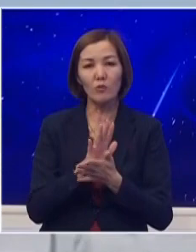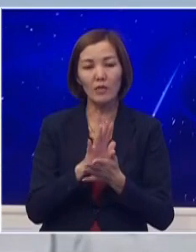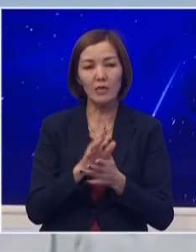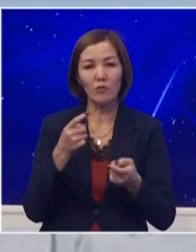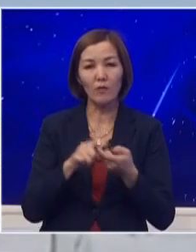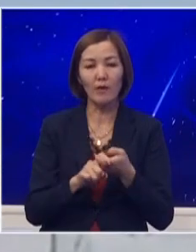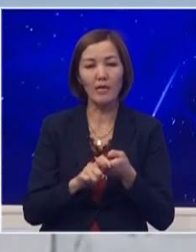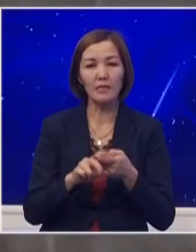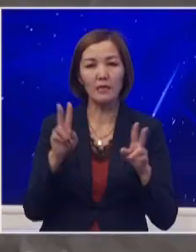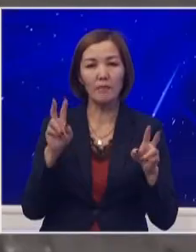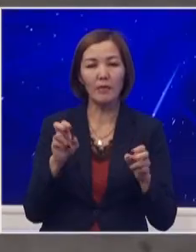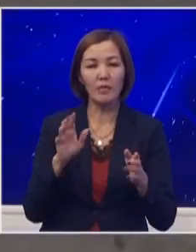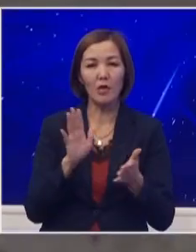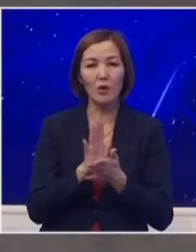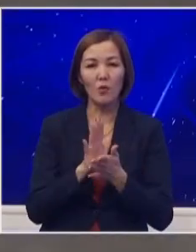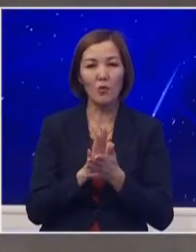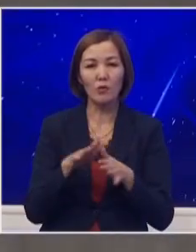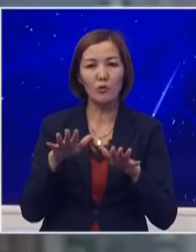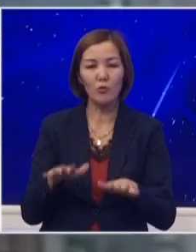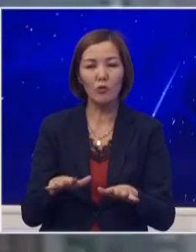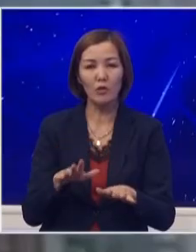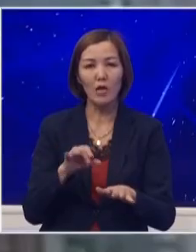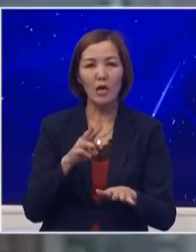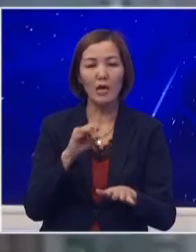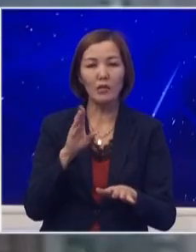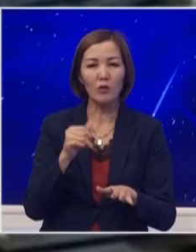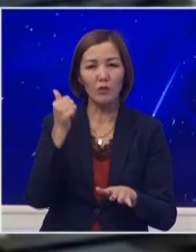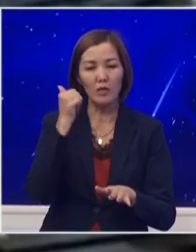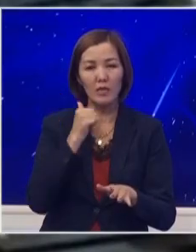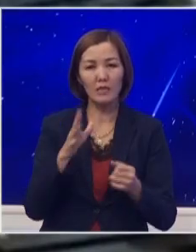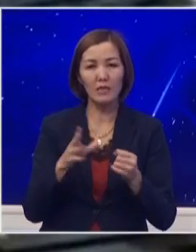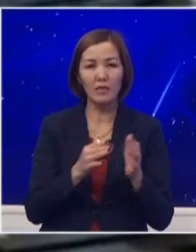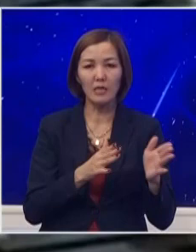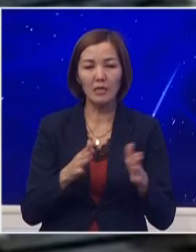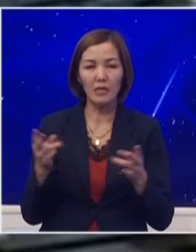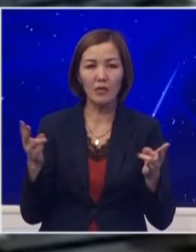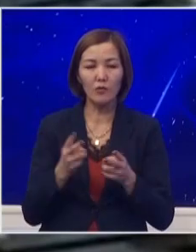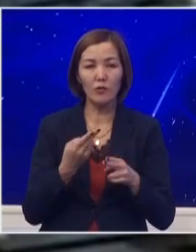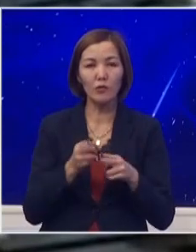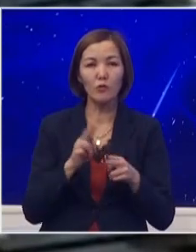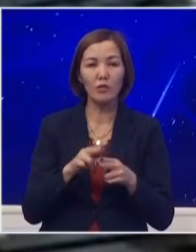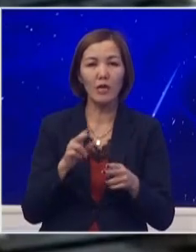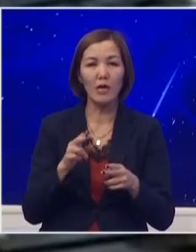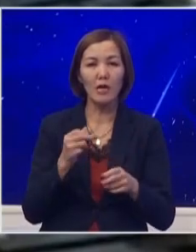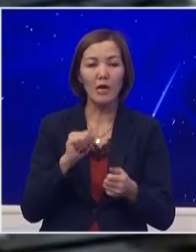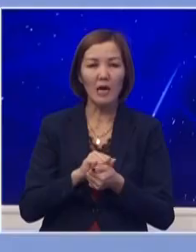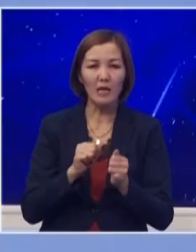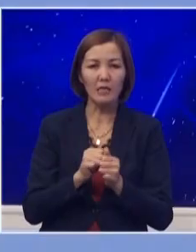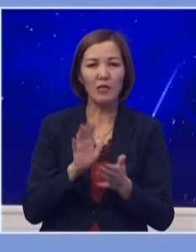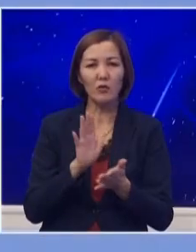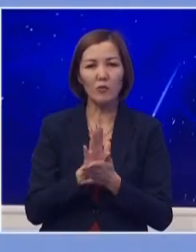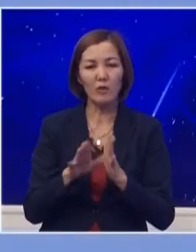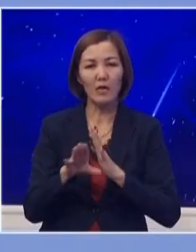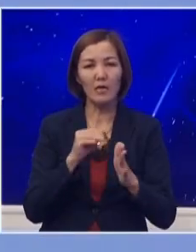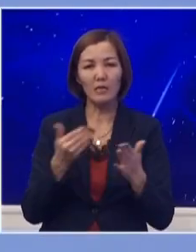қатысты тағы бір мәселе қоқыс полигондары. Атыраудың іргесіндегі ескі қоқыс полигонын ретке келтіру керек. Сондай қатты тұрмысты қалдықтарды